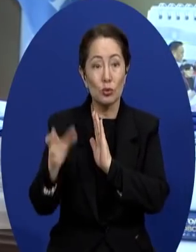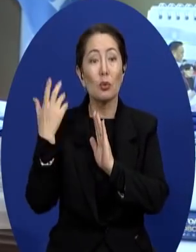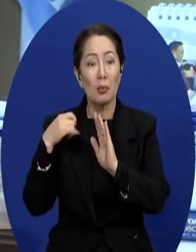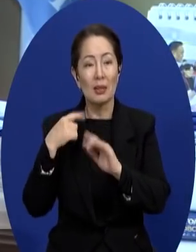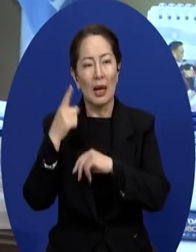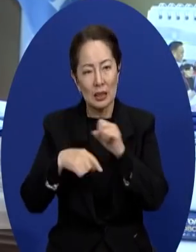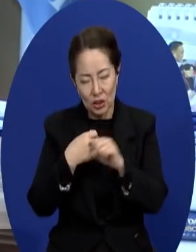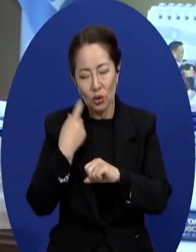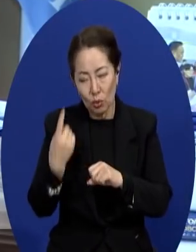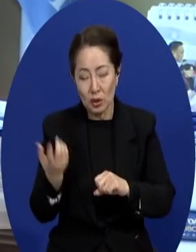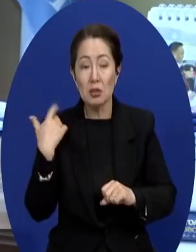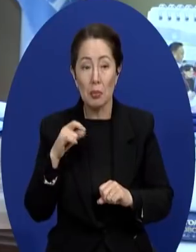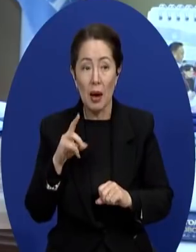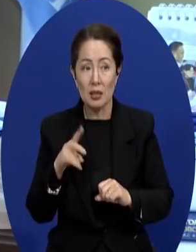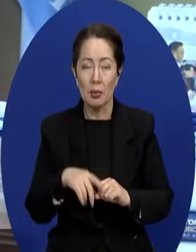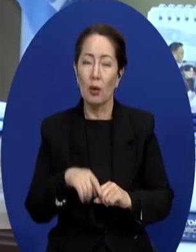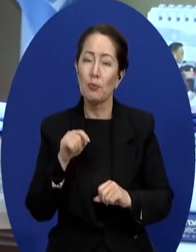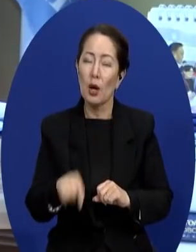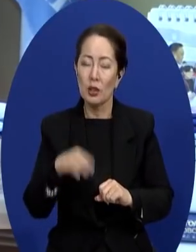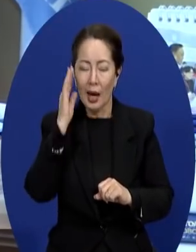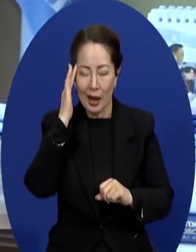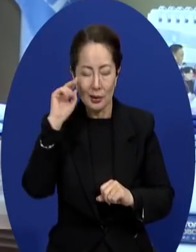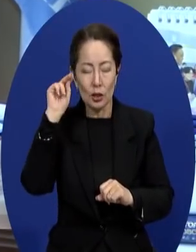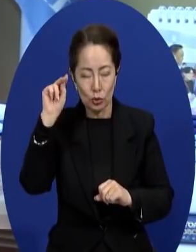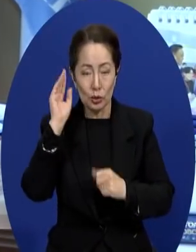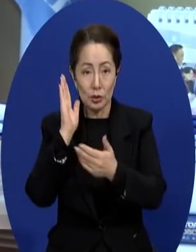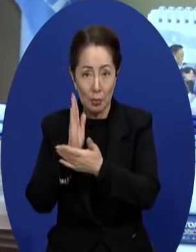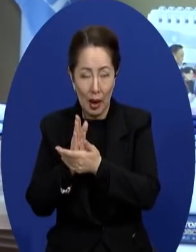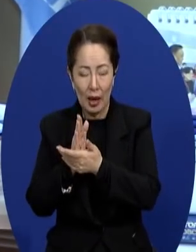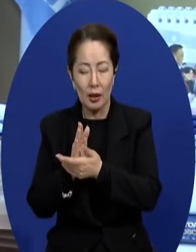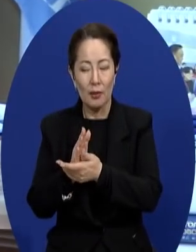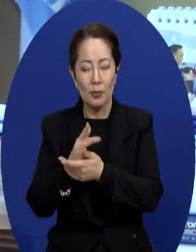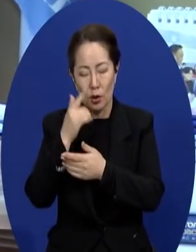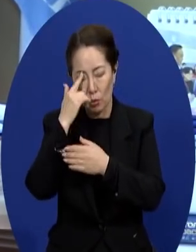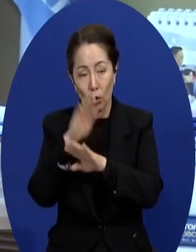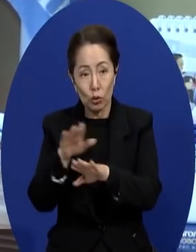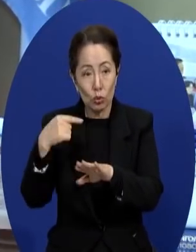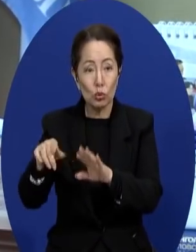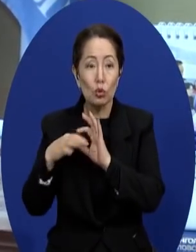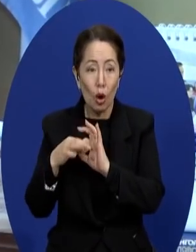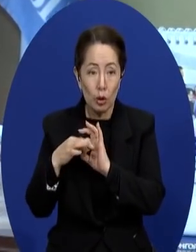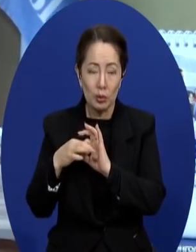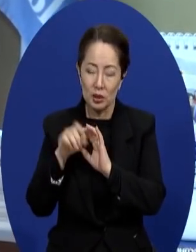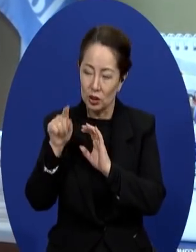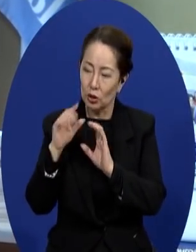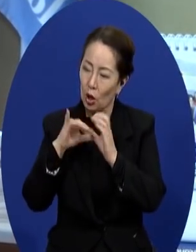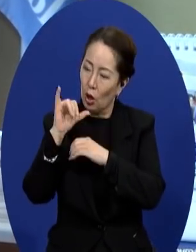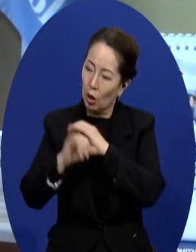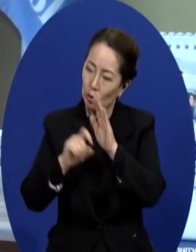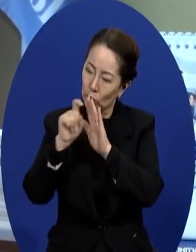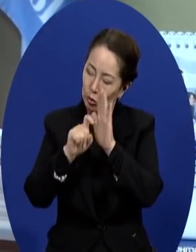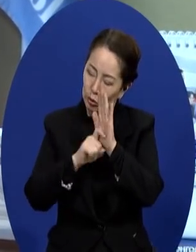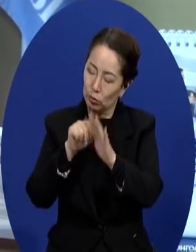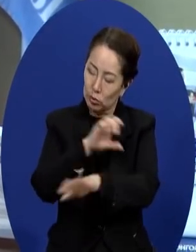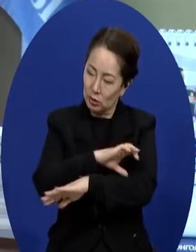ахад нэг жил хүлээх шаардлага үүсдэг байсан. Гадаад улс оронд сурж байгаа Монгол хүүхдүүдэд хамааралтай гэсэн. Тэндээ одоо олон улсын хөтөлбөрөөр сураад